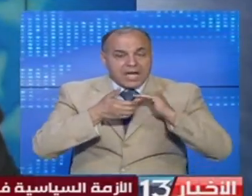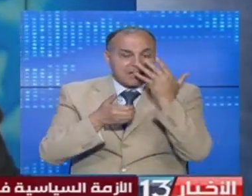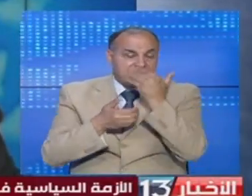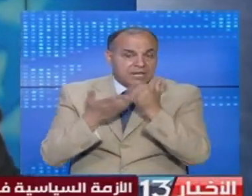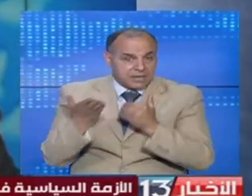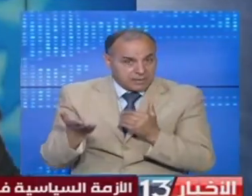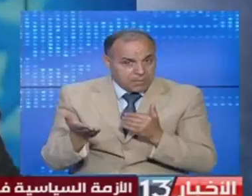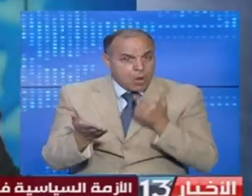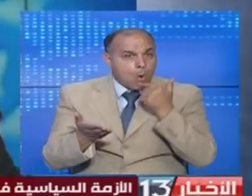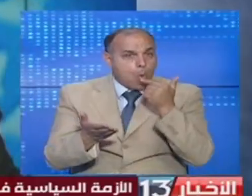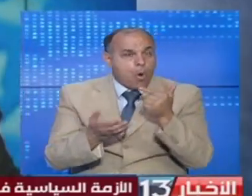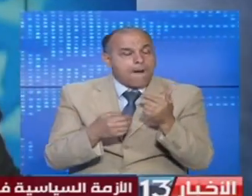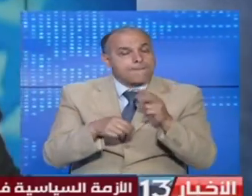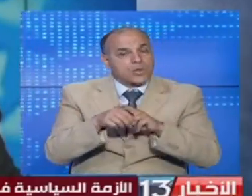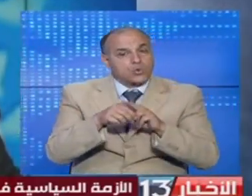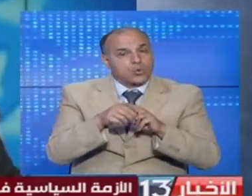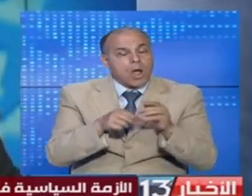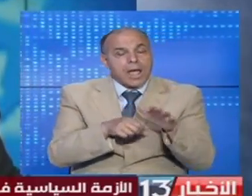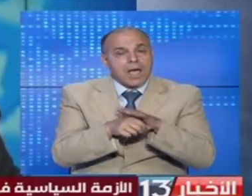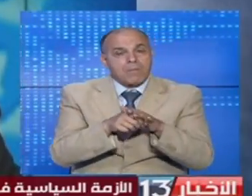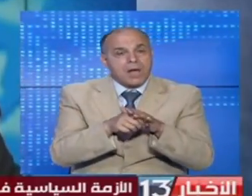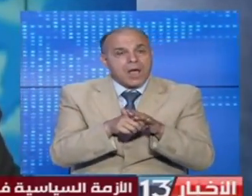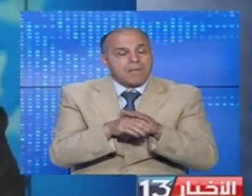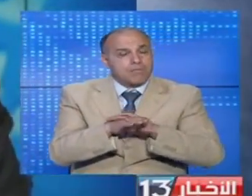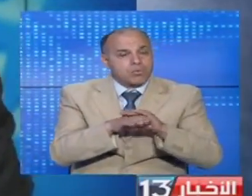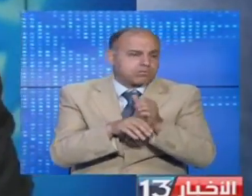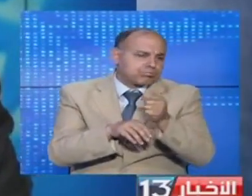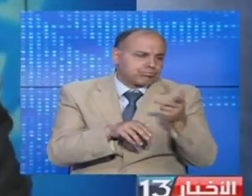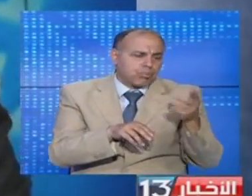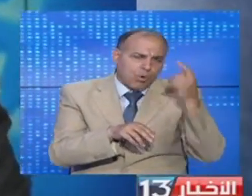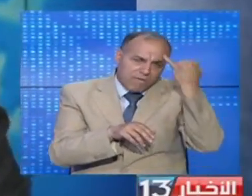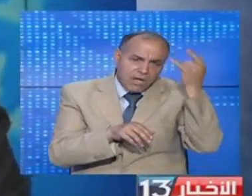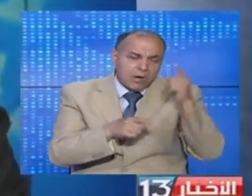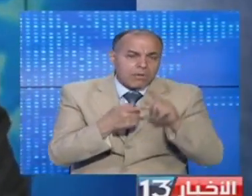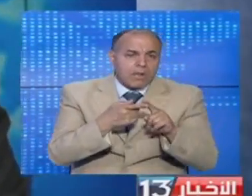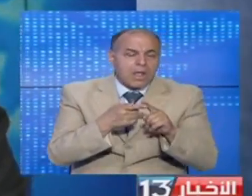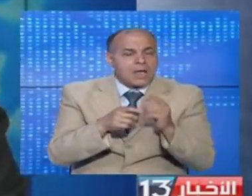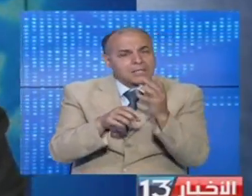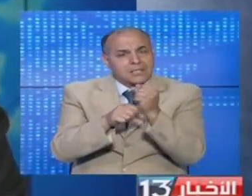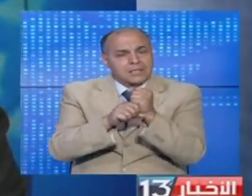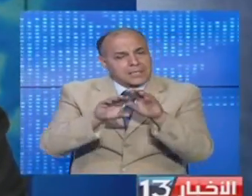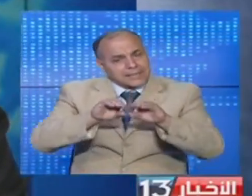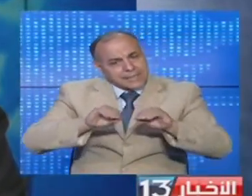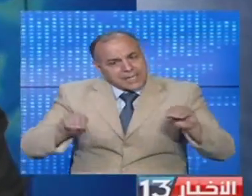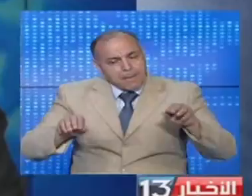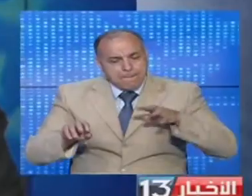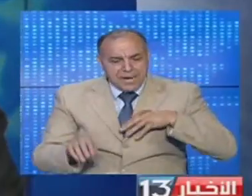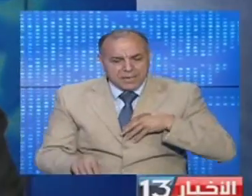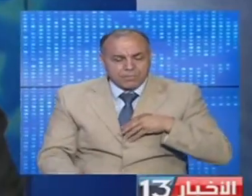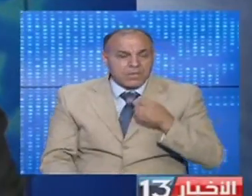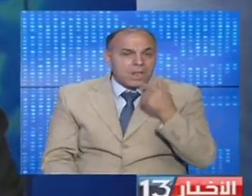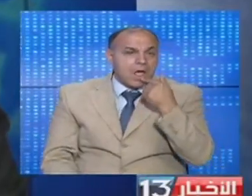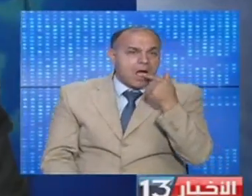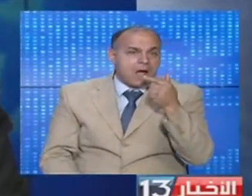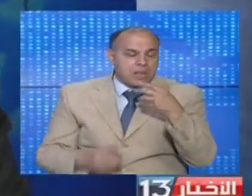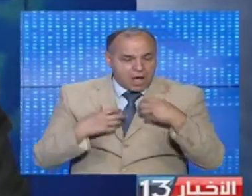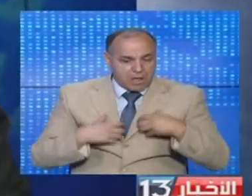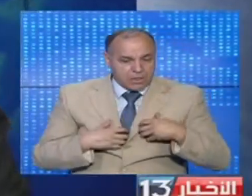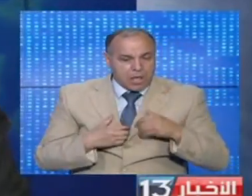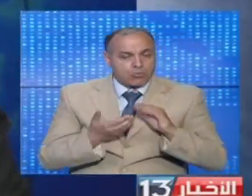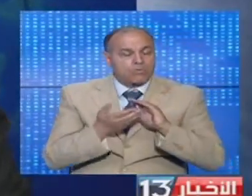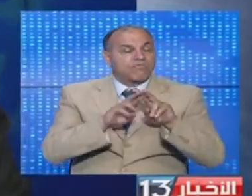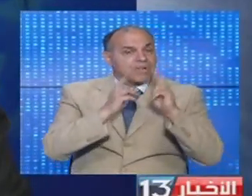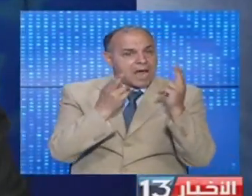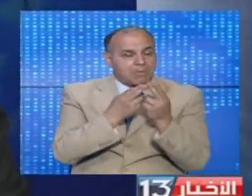الافريقي والبعثه المتكامله المتعدده الابعاد لتحقيق الاستقرار في مالي واعضاء من المجتمع